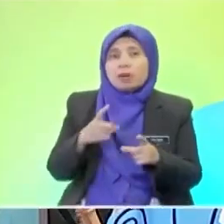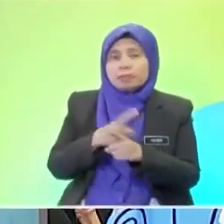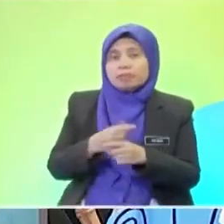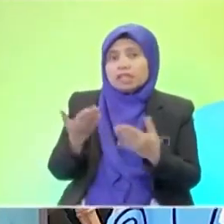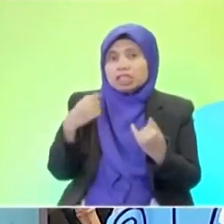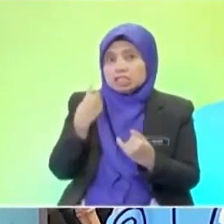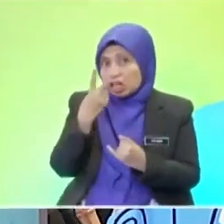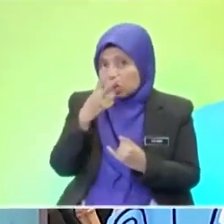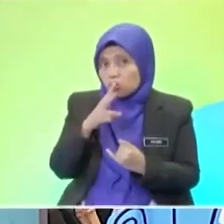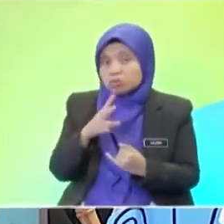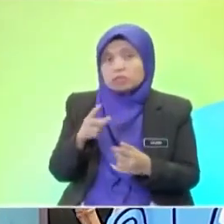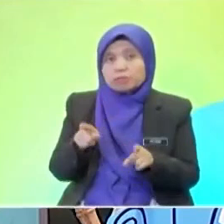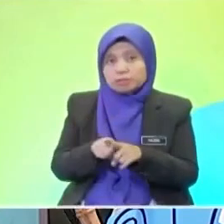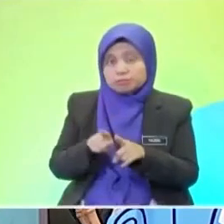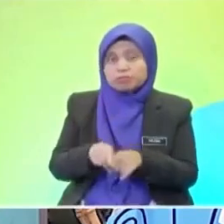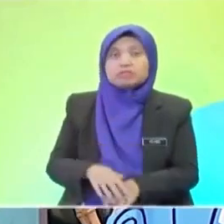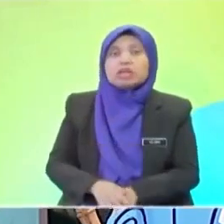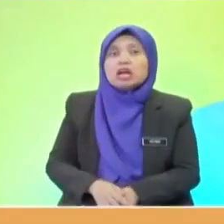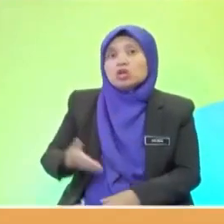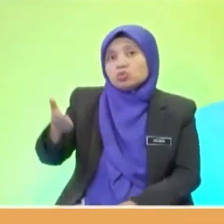sama-sama kita lihat